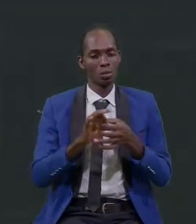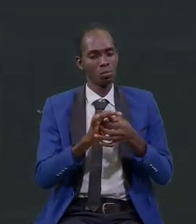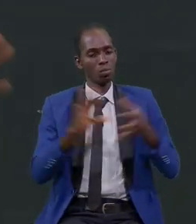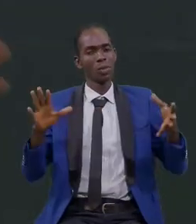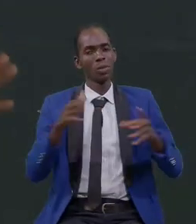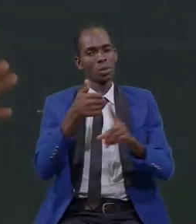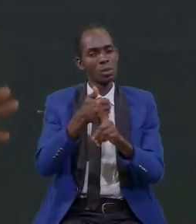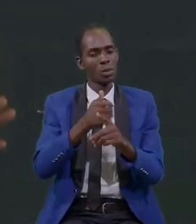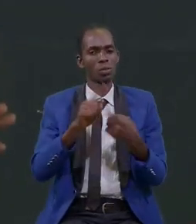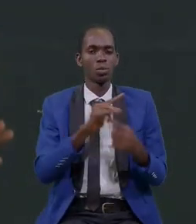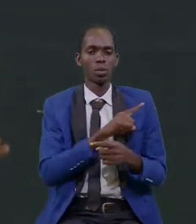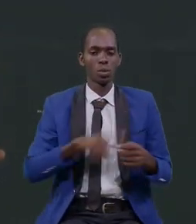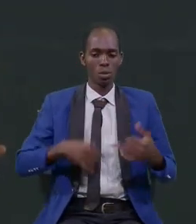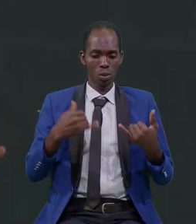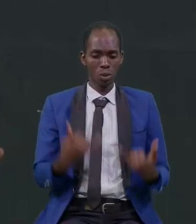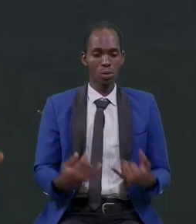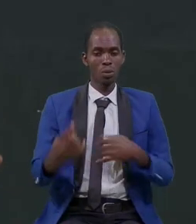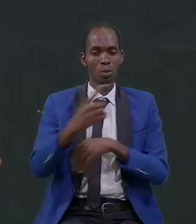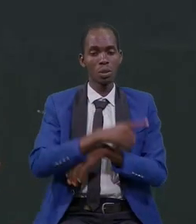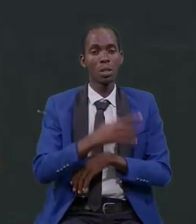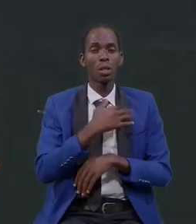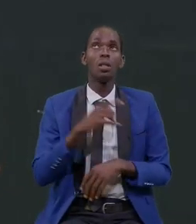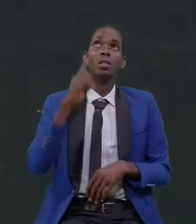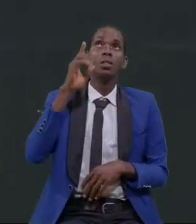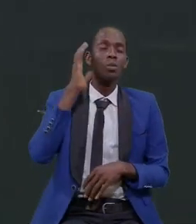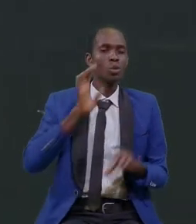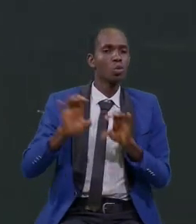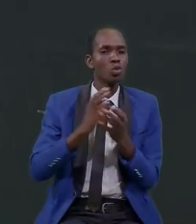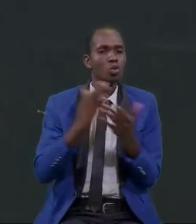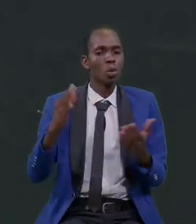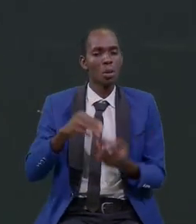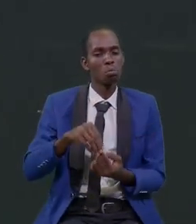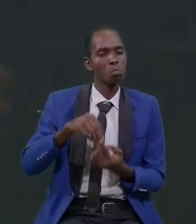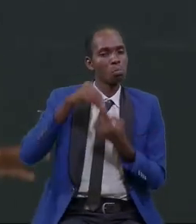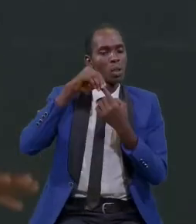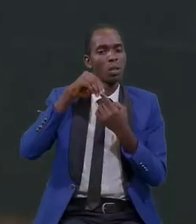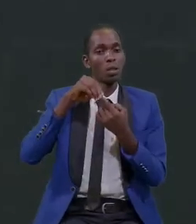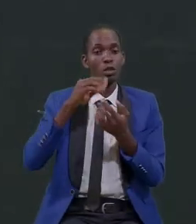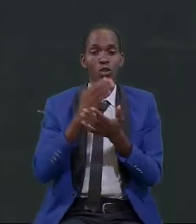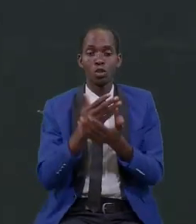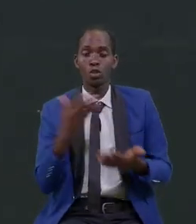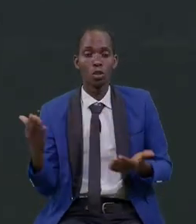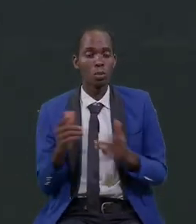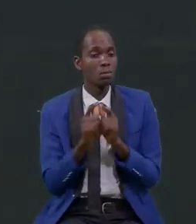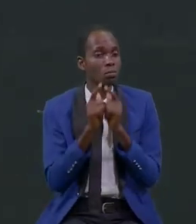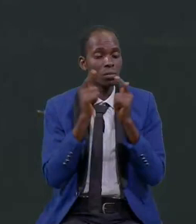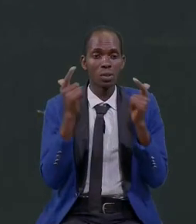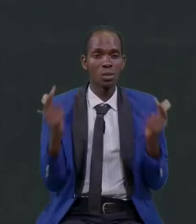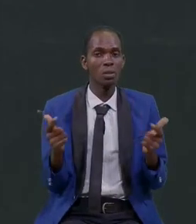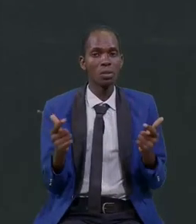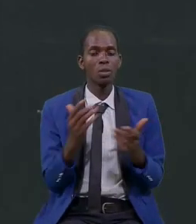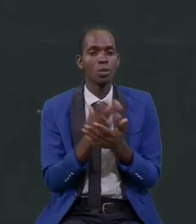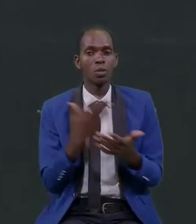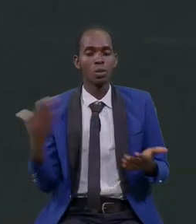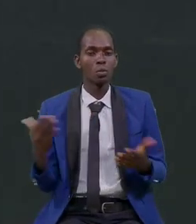au Seigneur en ce jour et il fera quelque chose de spécial, quelque chose de spectaculaire,